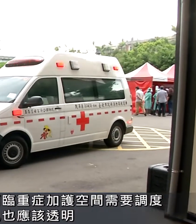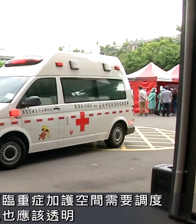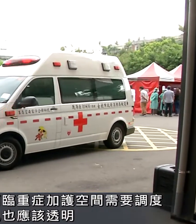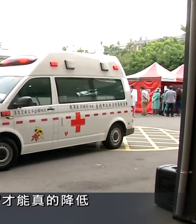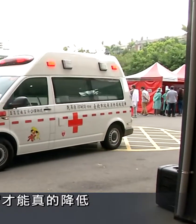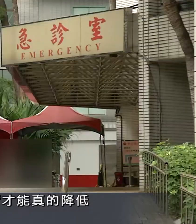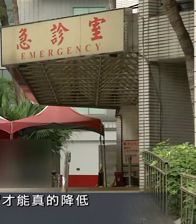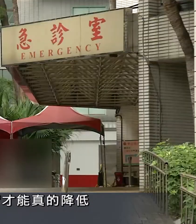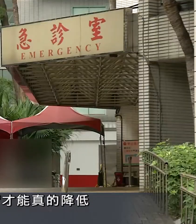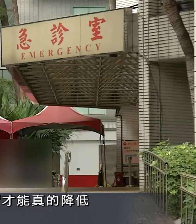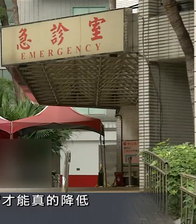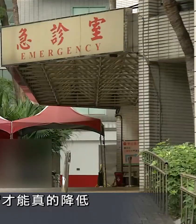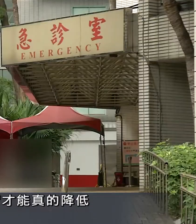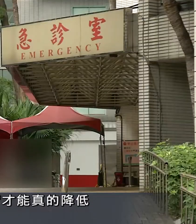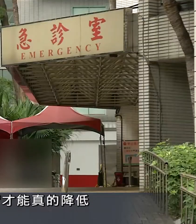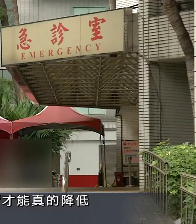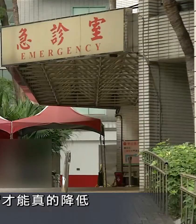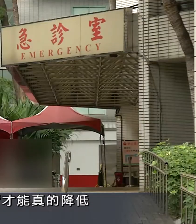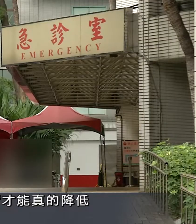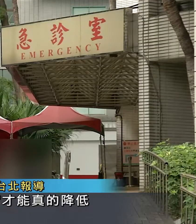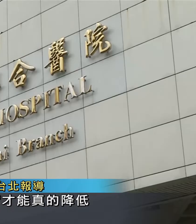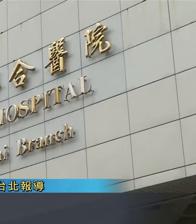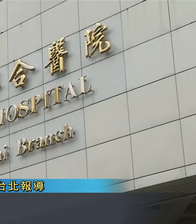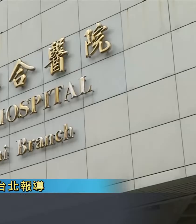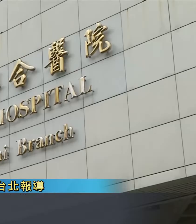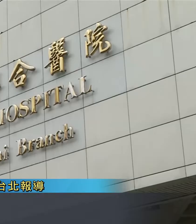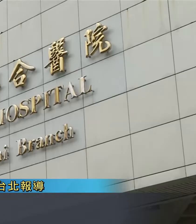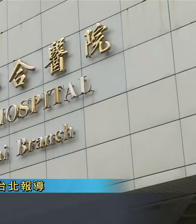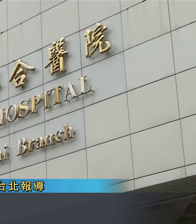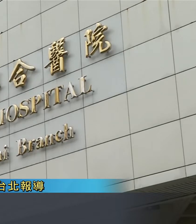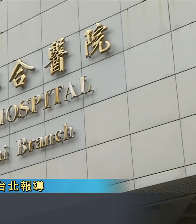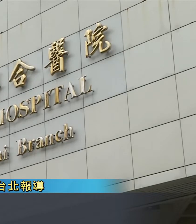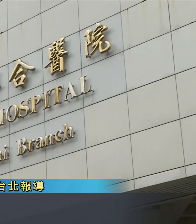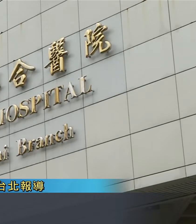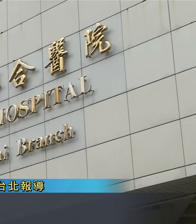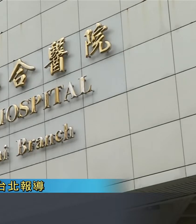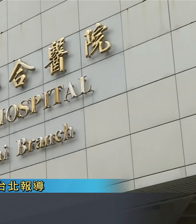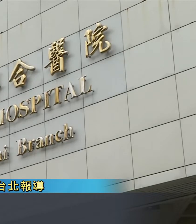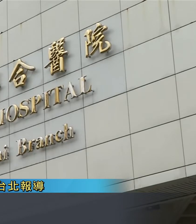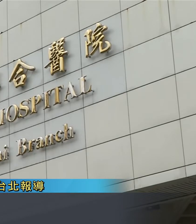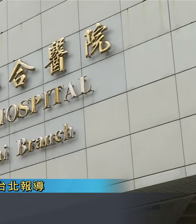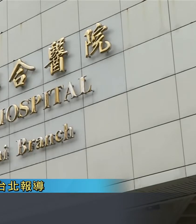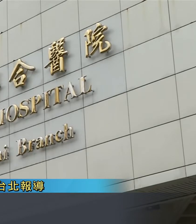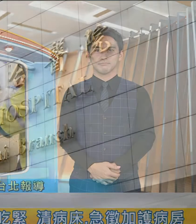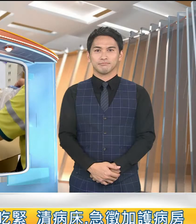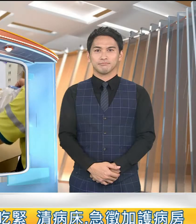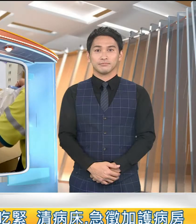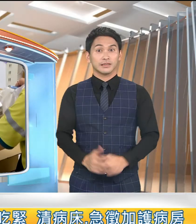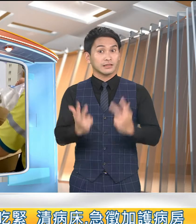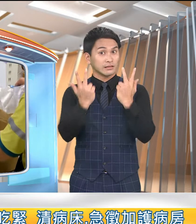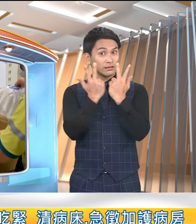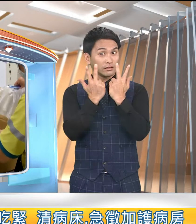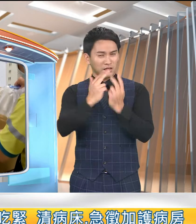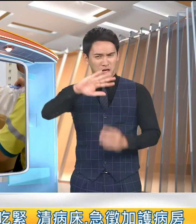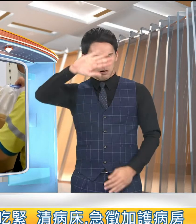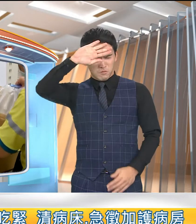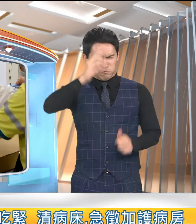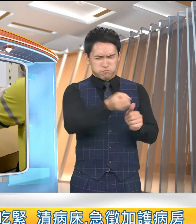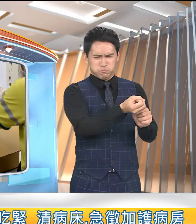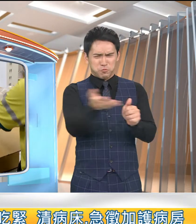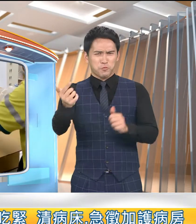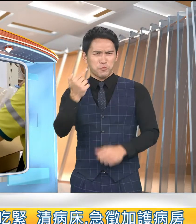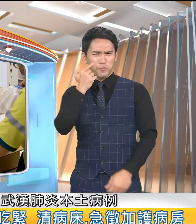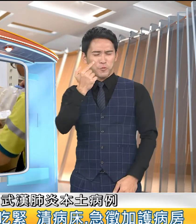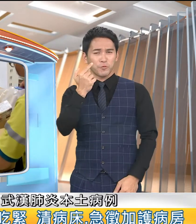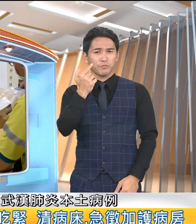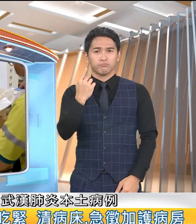也应该透明，如此医院的负荷才能真的降低。记者张雄、庄志成台北报道。 新北疫